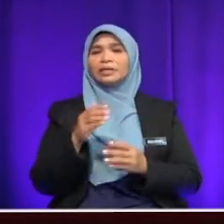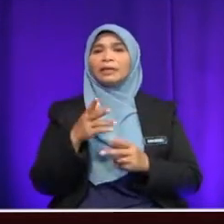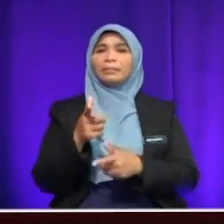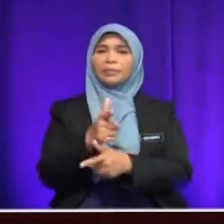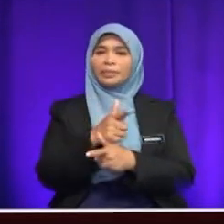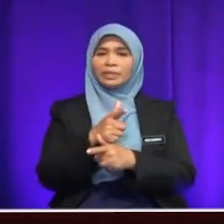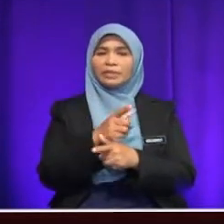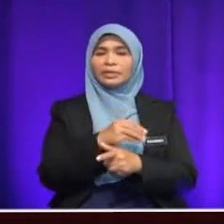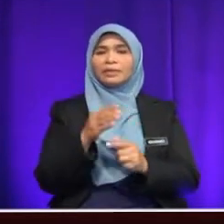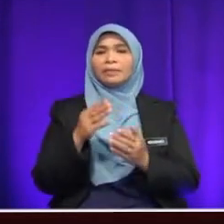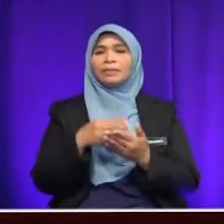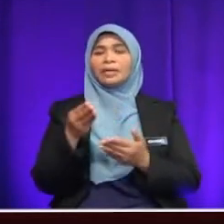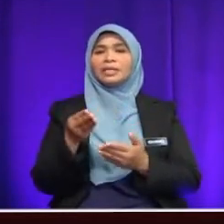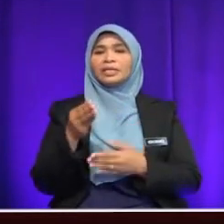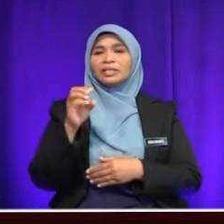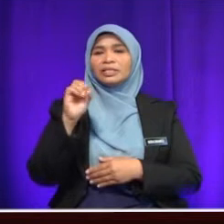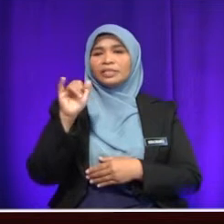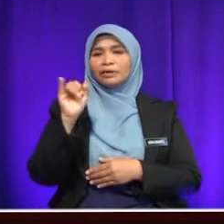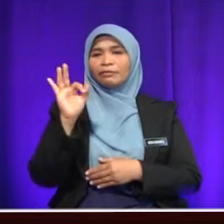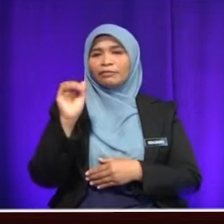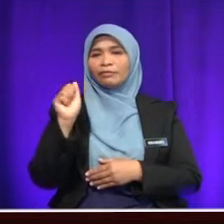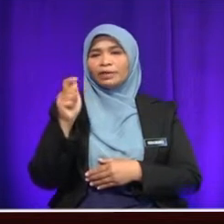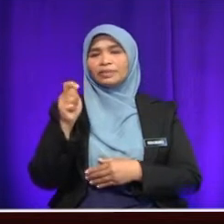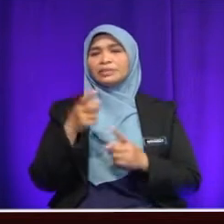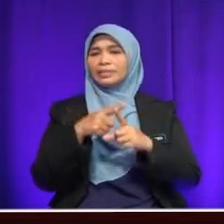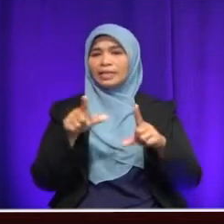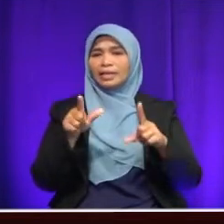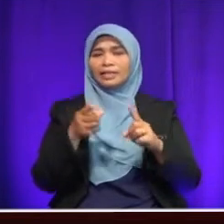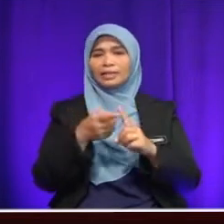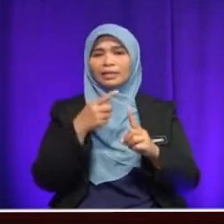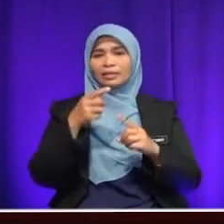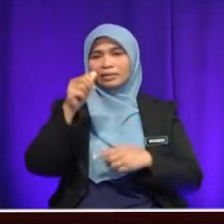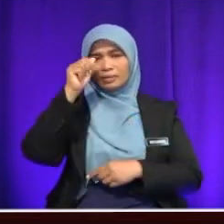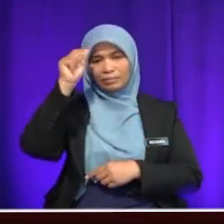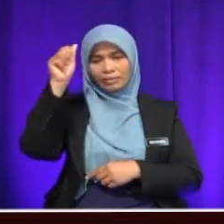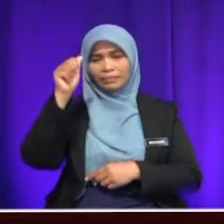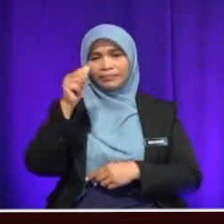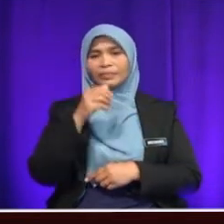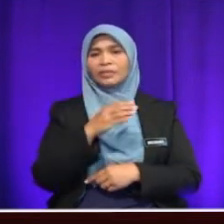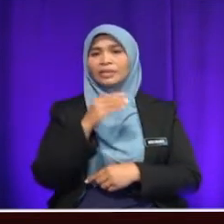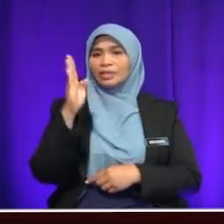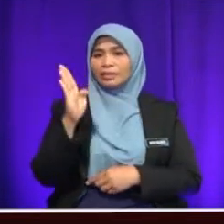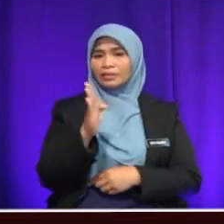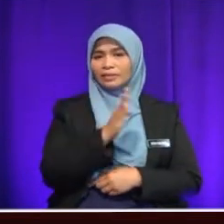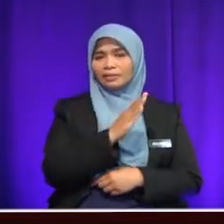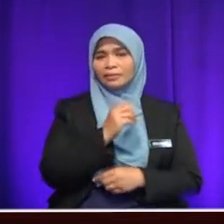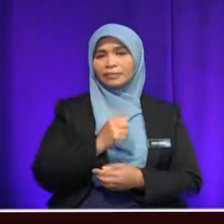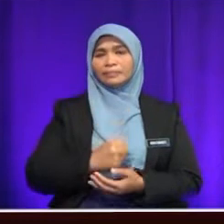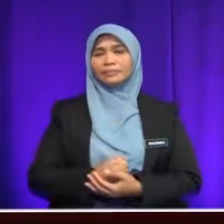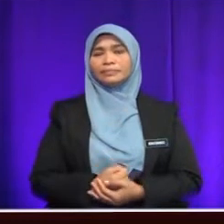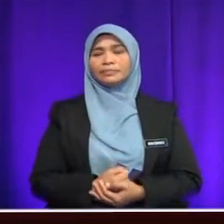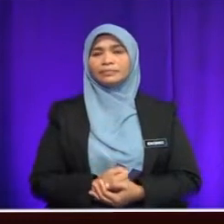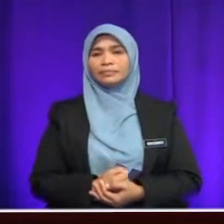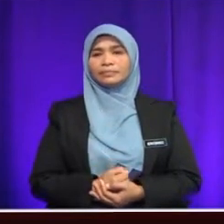juga pemberi syafaat selain daripada Allah Subhanahu wa ta'ala. Wa in taqdil kulla 'adlin